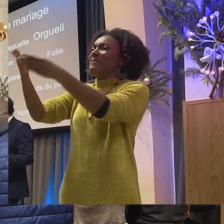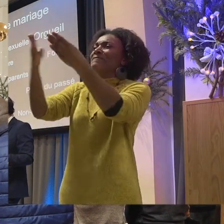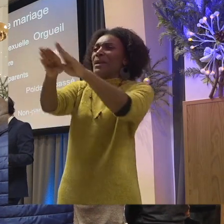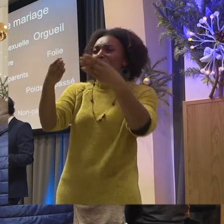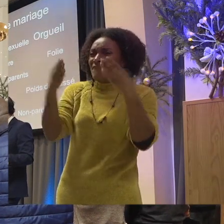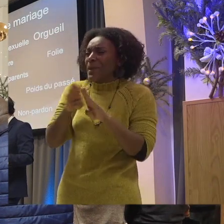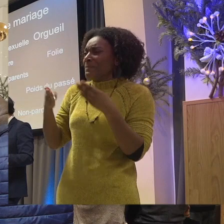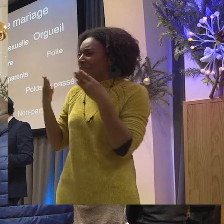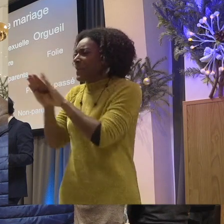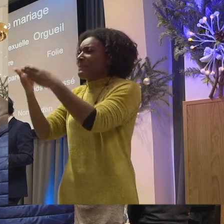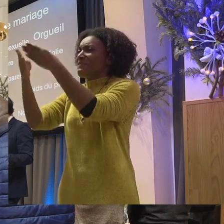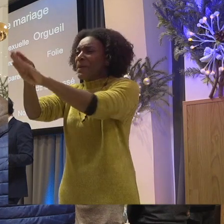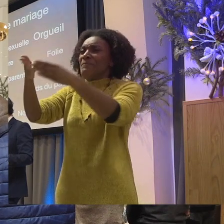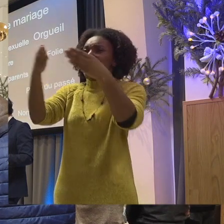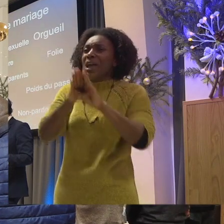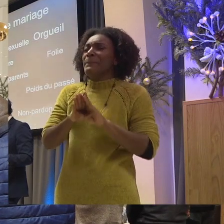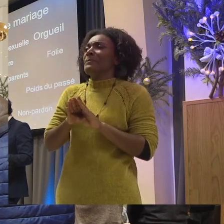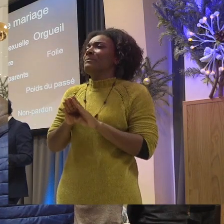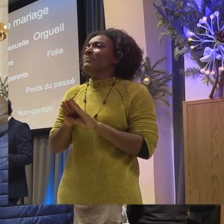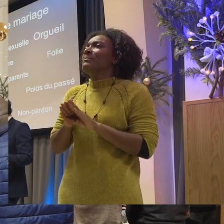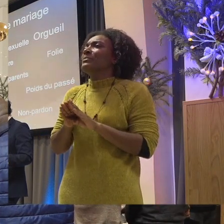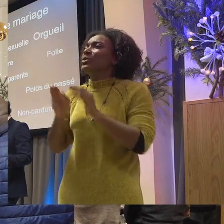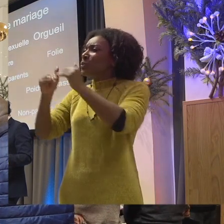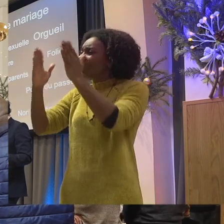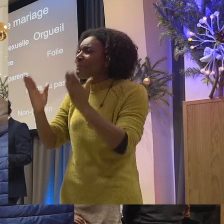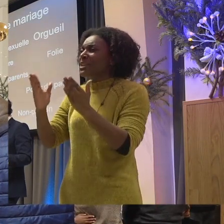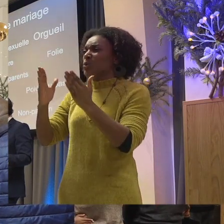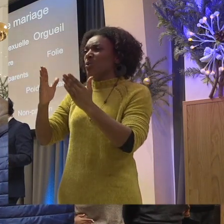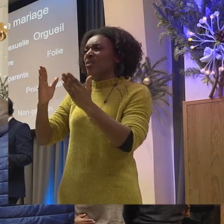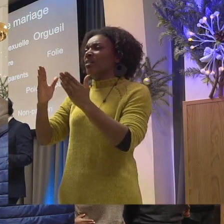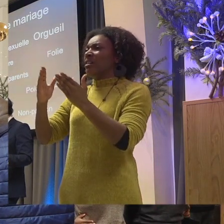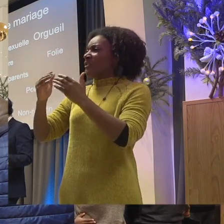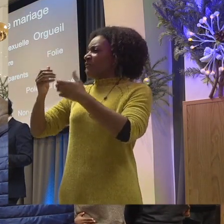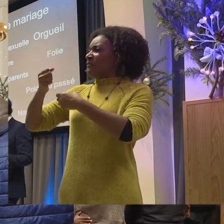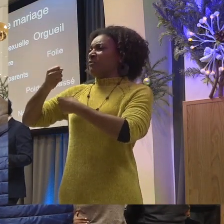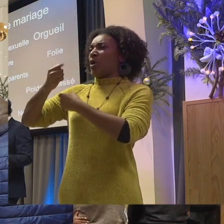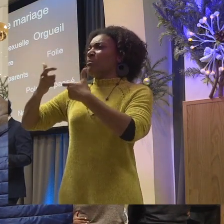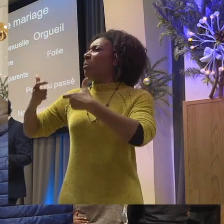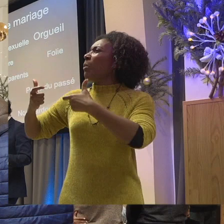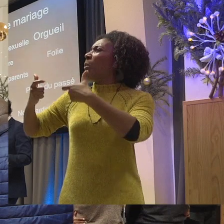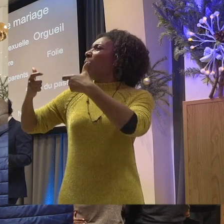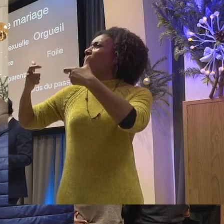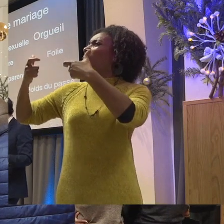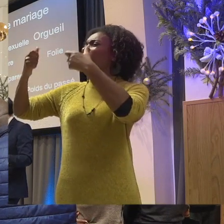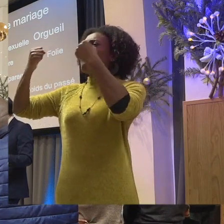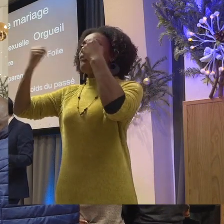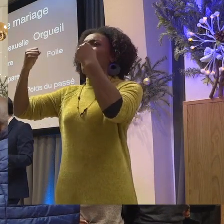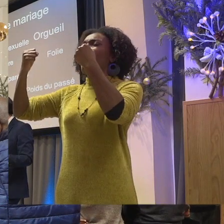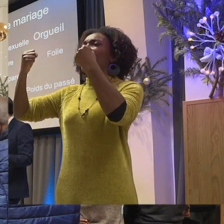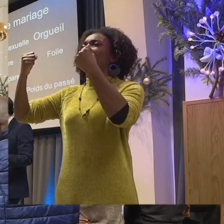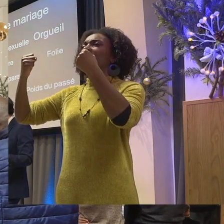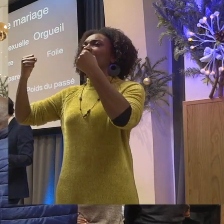Jésus. Que chaque couple, que chaque maison soit une tour forte, une forteresse entre les mains de l'Éternel, une